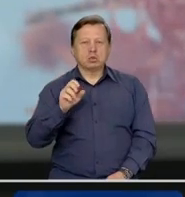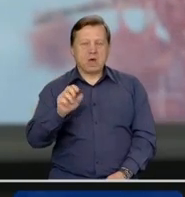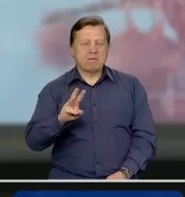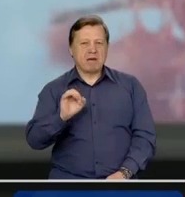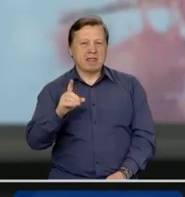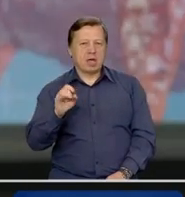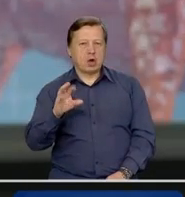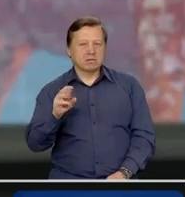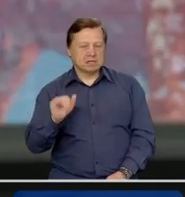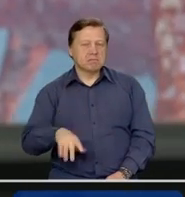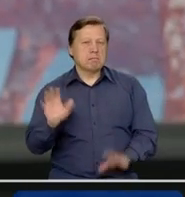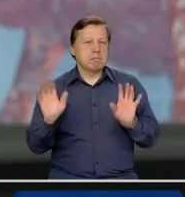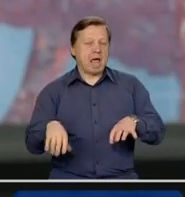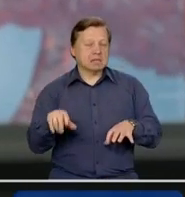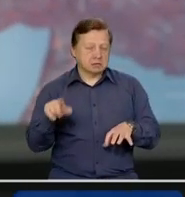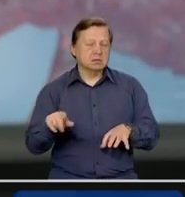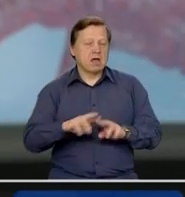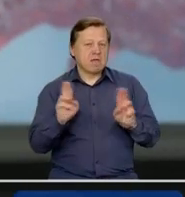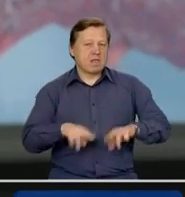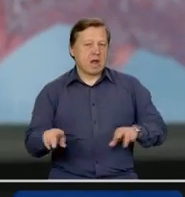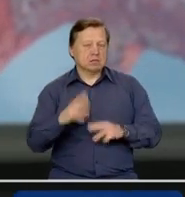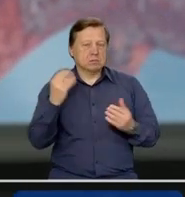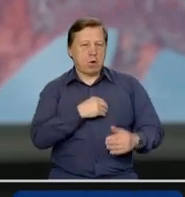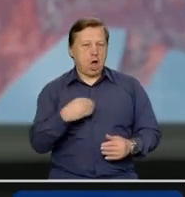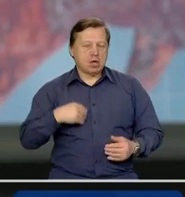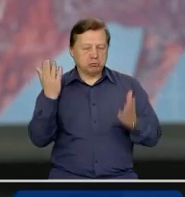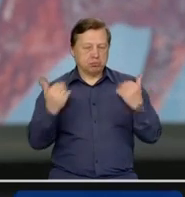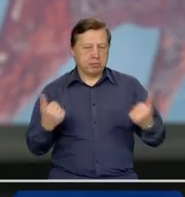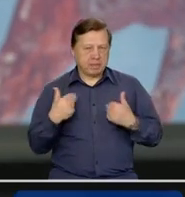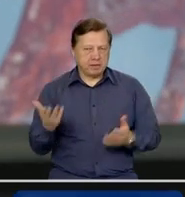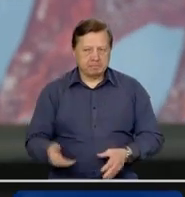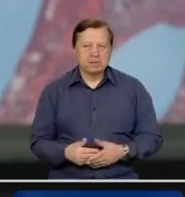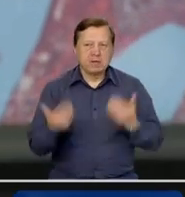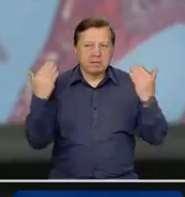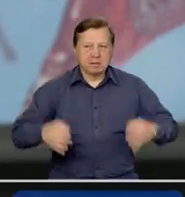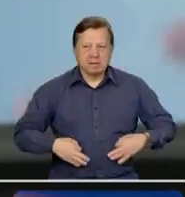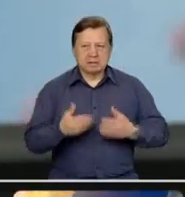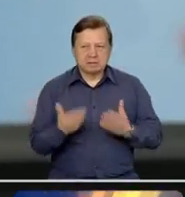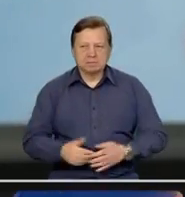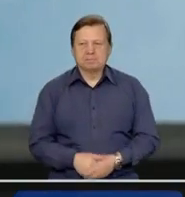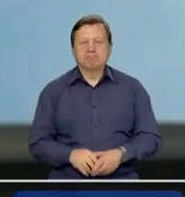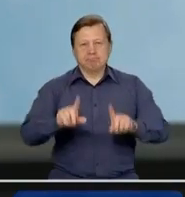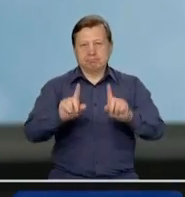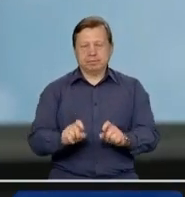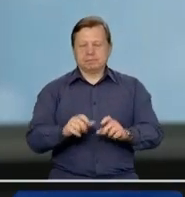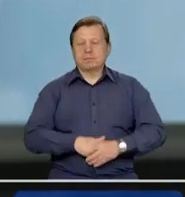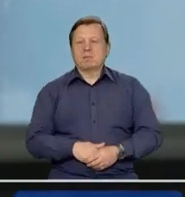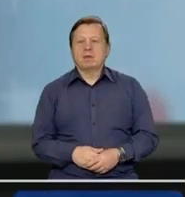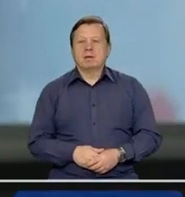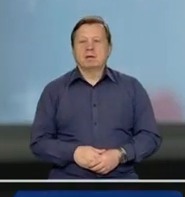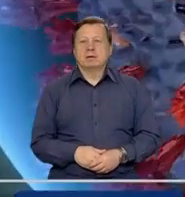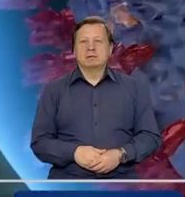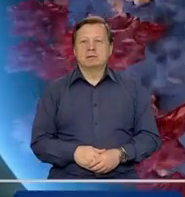Polskiej Federacji Szpitali, Kolegium Humanum. Witam serdecznie. Dzień dobry panie redaktorze i dzień dobry państwu. Zaczynamy, bardzo prosimy o